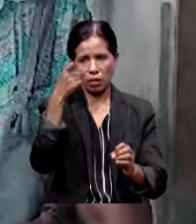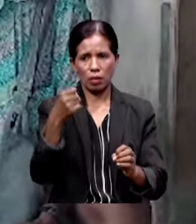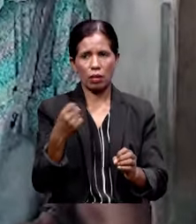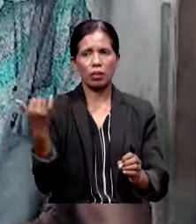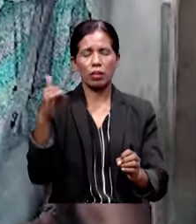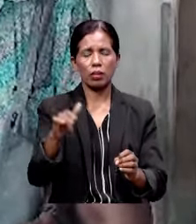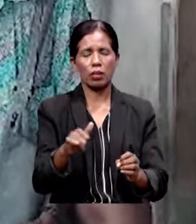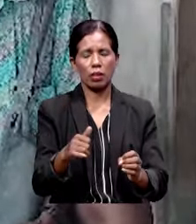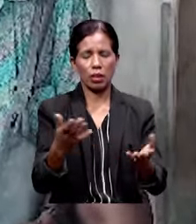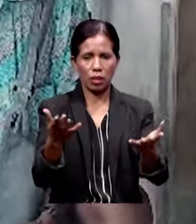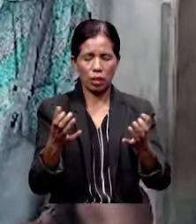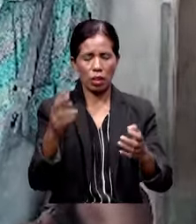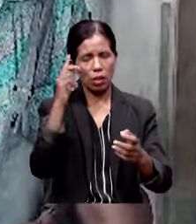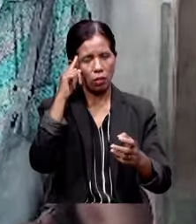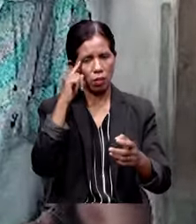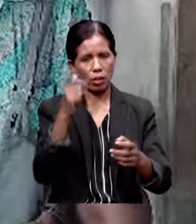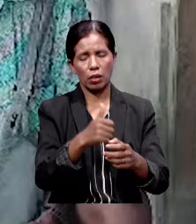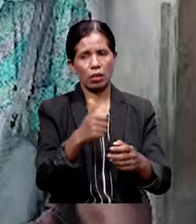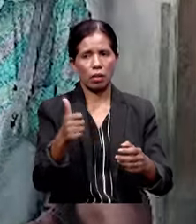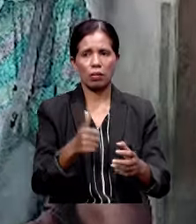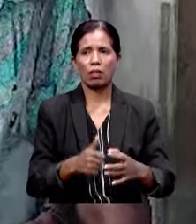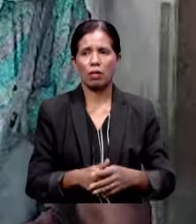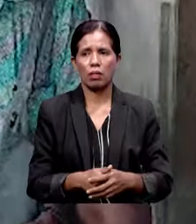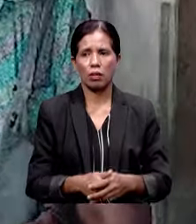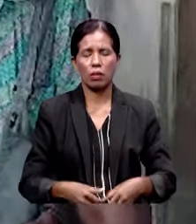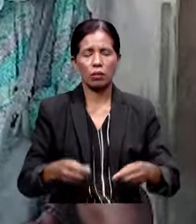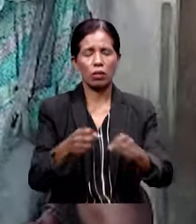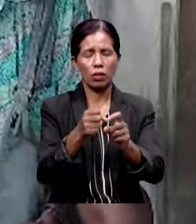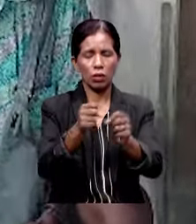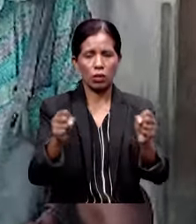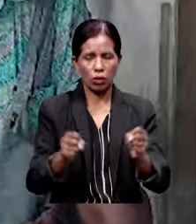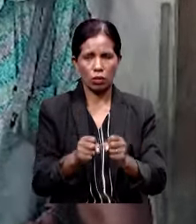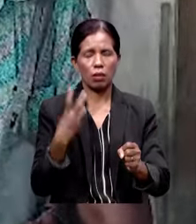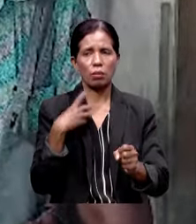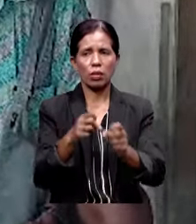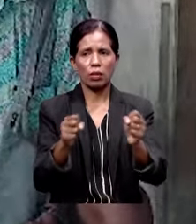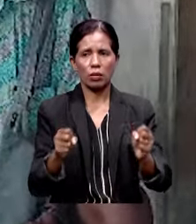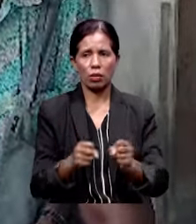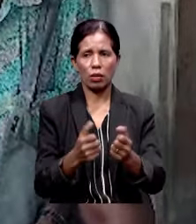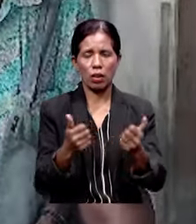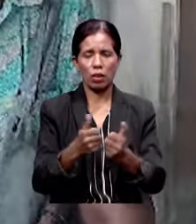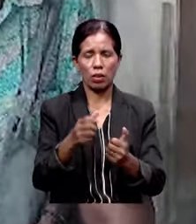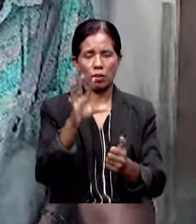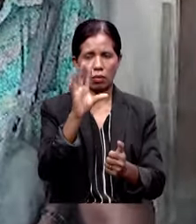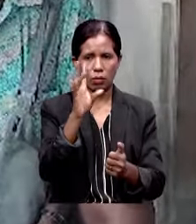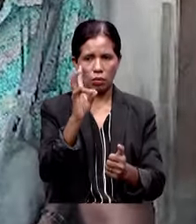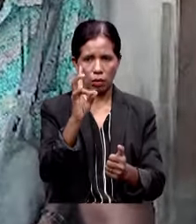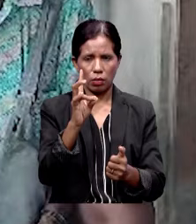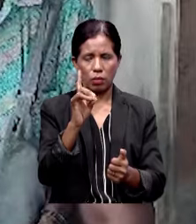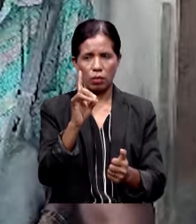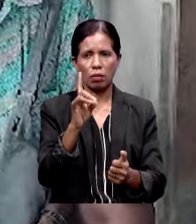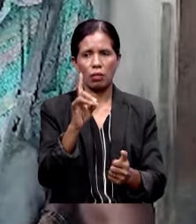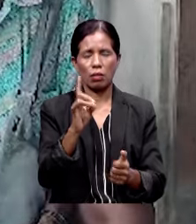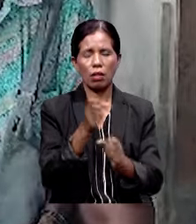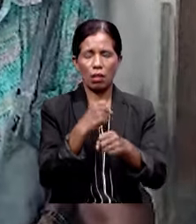hola iniciativa suku pertence suku garbai composto si aldea wal